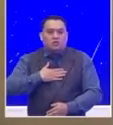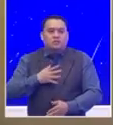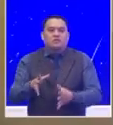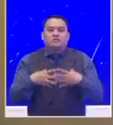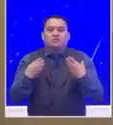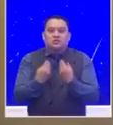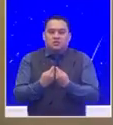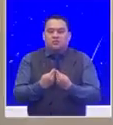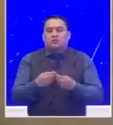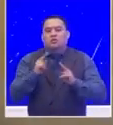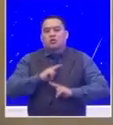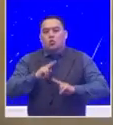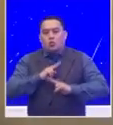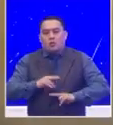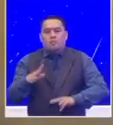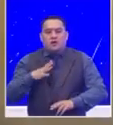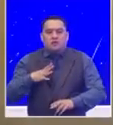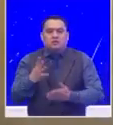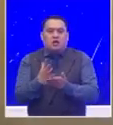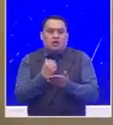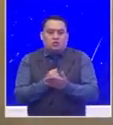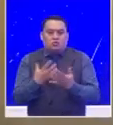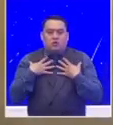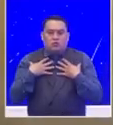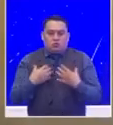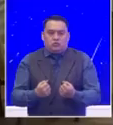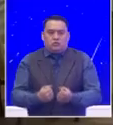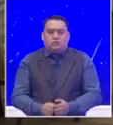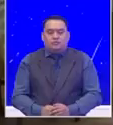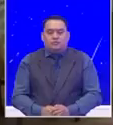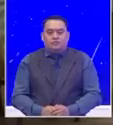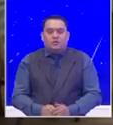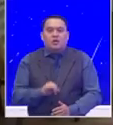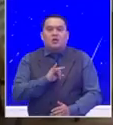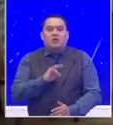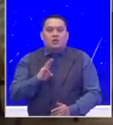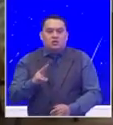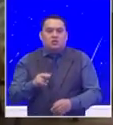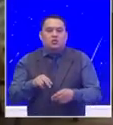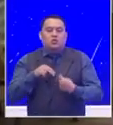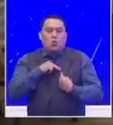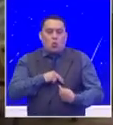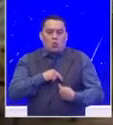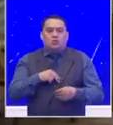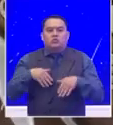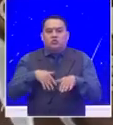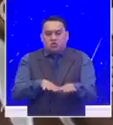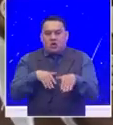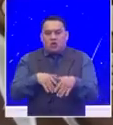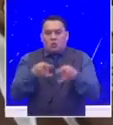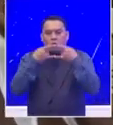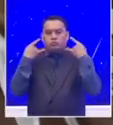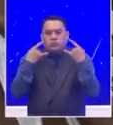всем сотрудникам за то, чтобы мы были сохранены для дальнейшей жизни. Инспекторы по трудотерапии шьют многоразовые многослойные